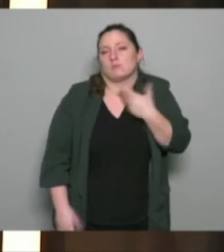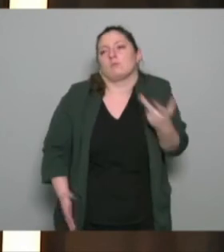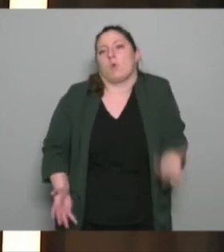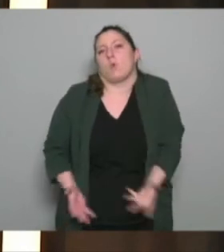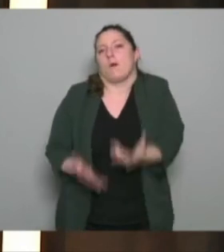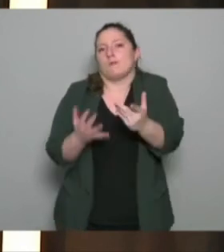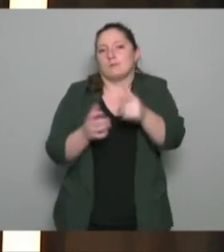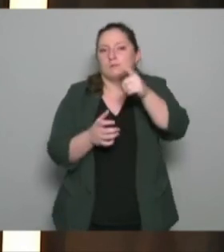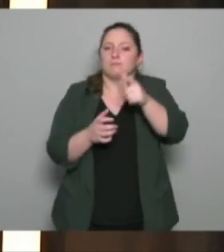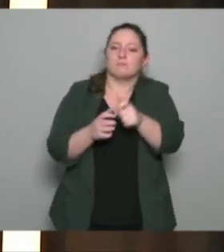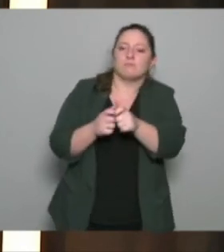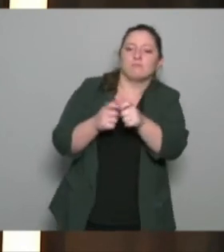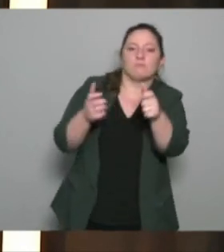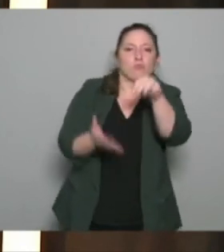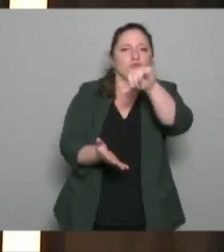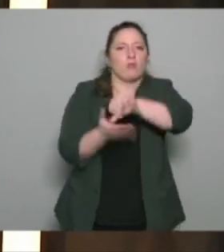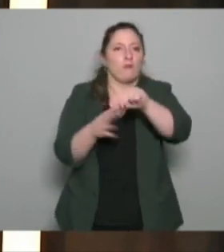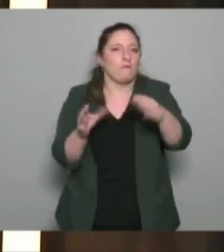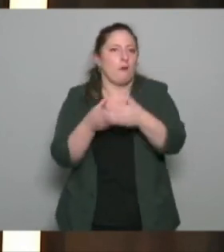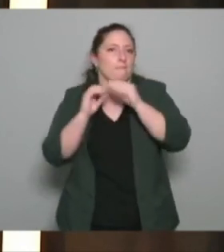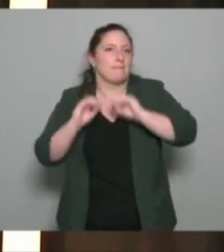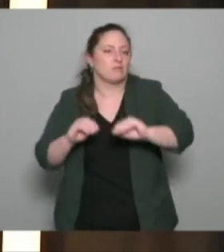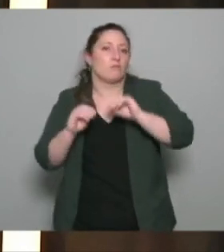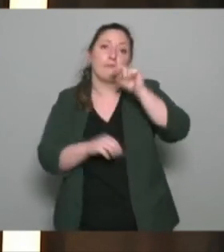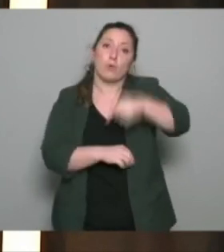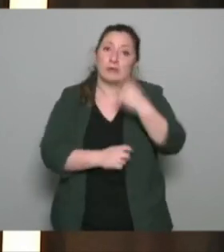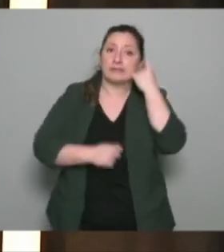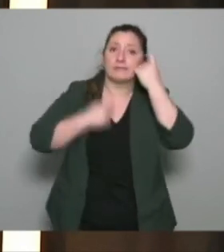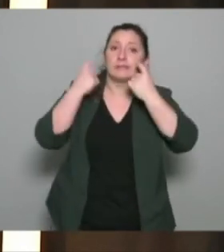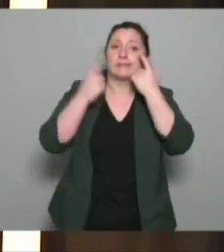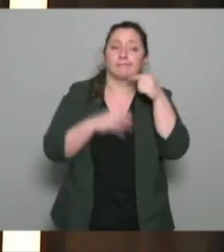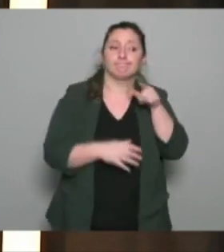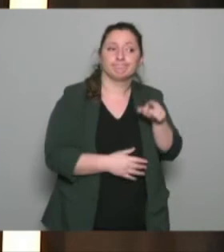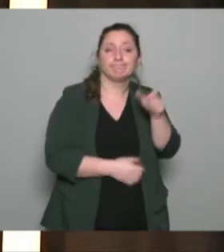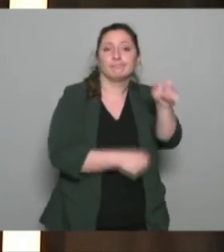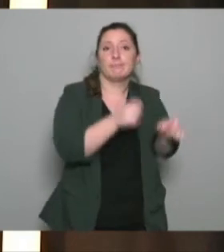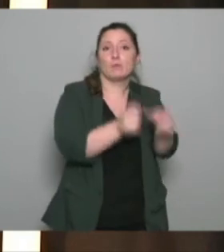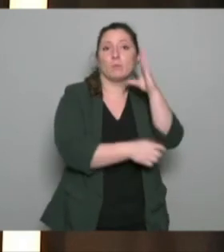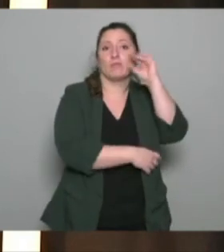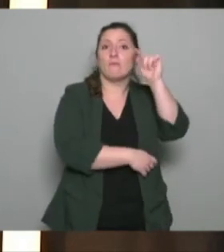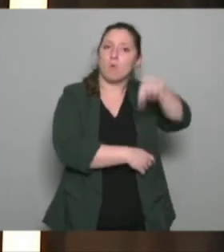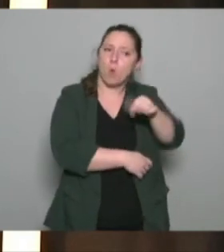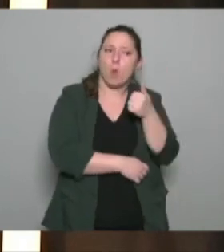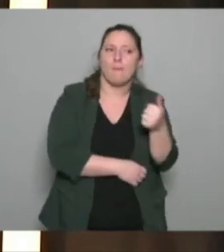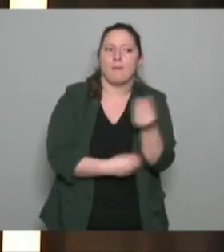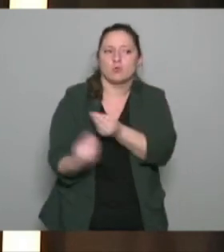à travailler sur la compétence des futurs professionnels à évaluer leurs compétences